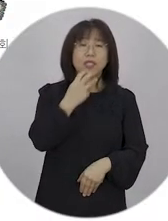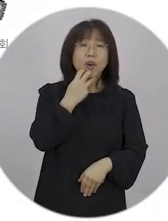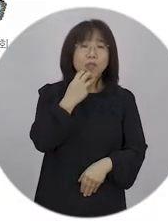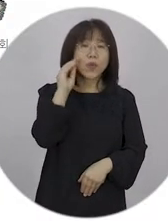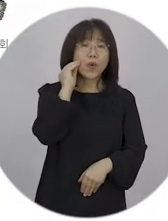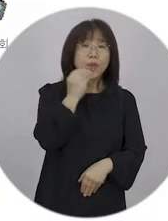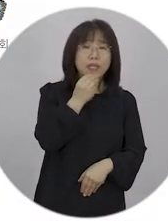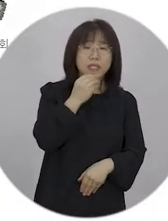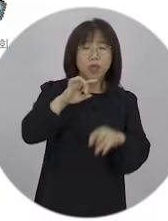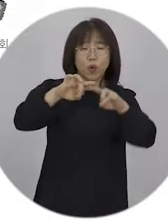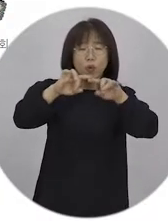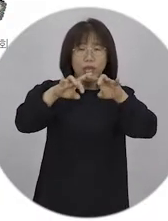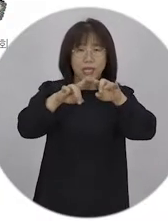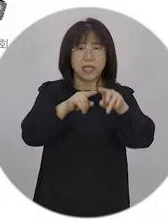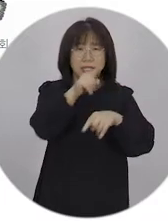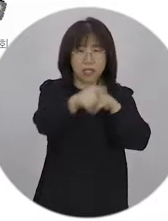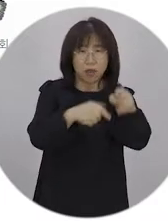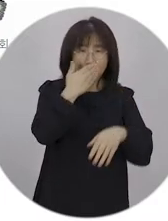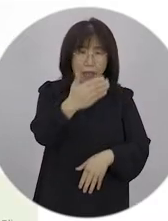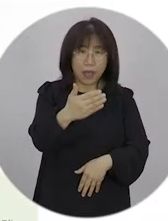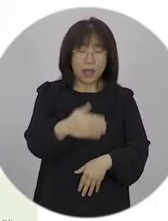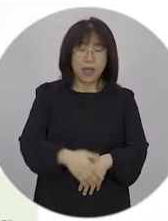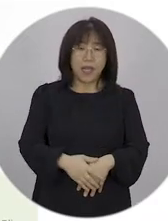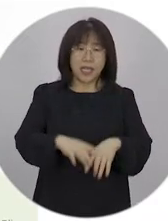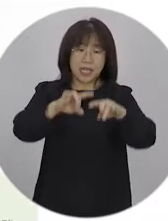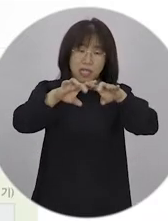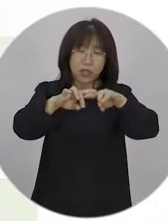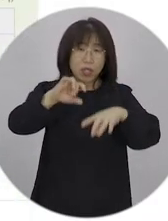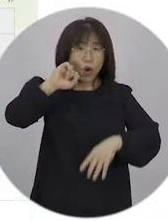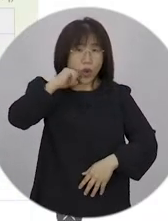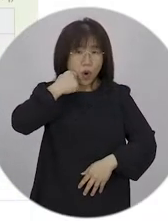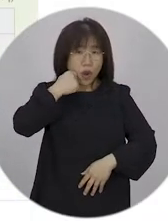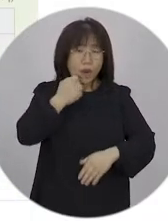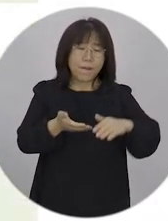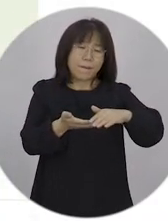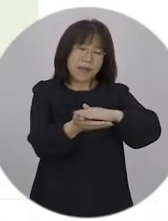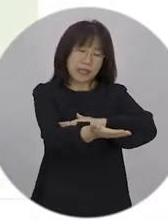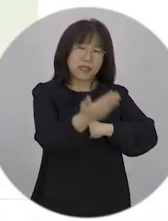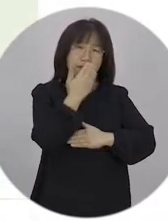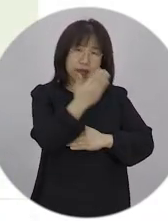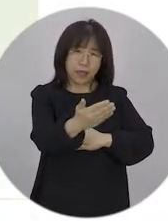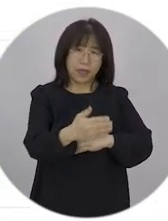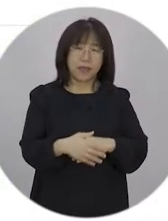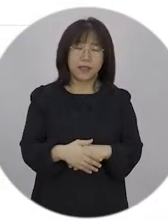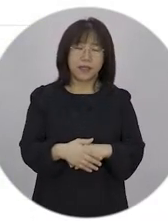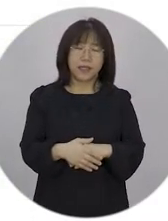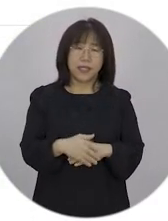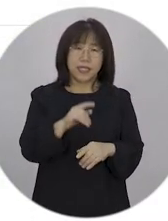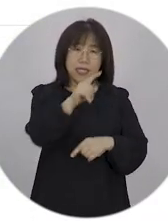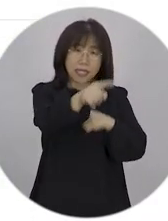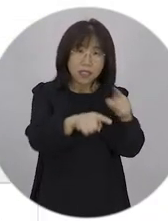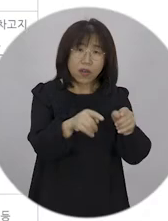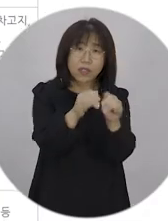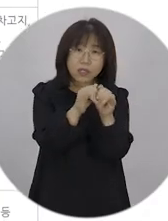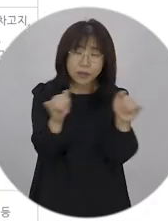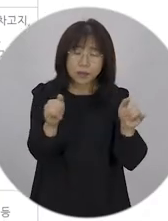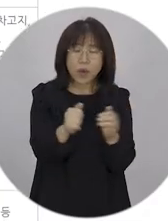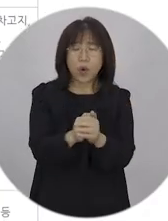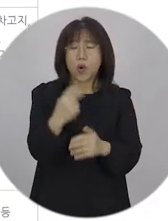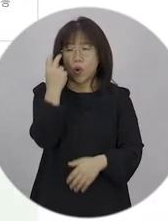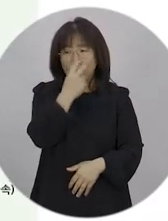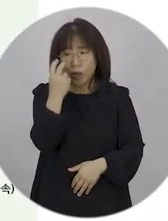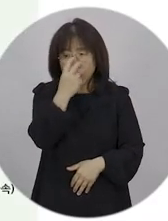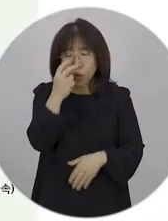신청은 서울시 홈페이지에서 온라인으로 받으며 인터넷에 어려운 분들을 위해 팩스로 도 가능합니다 신청된 대상 부지는